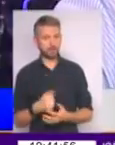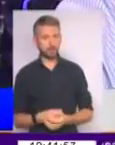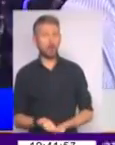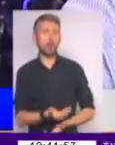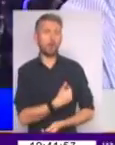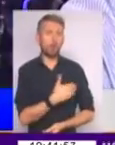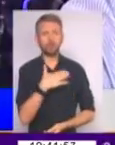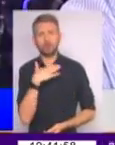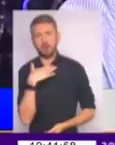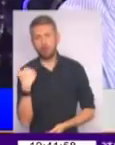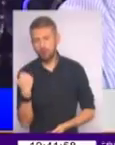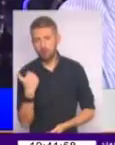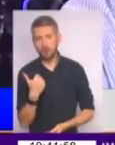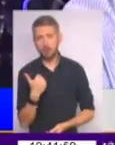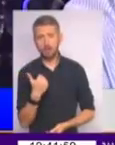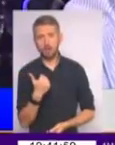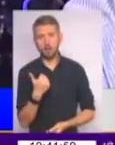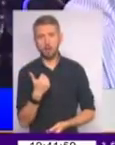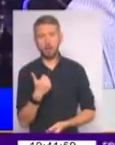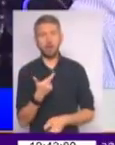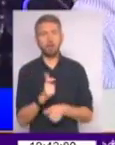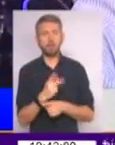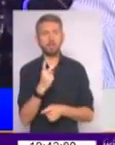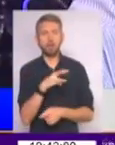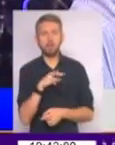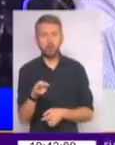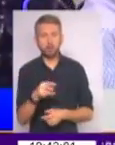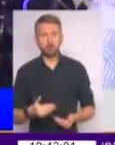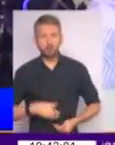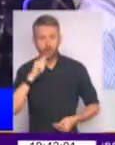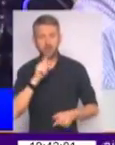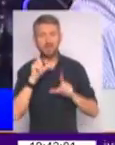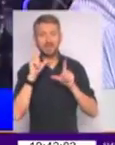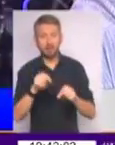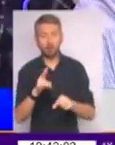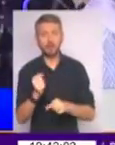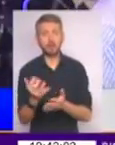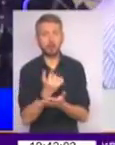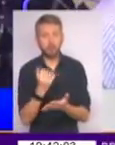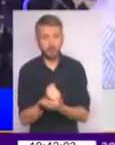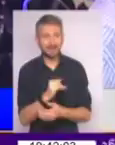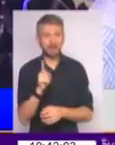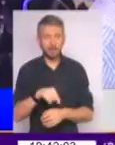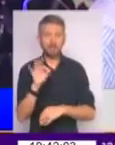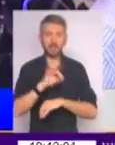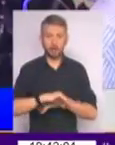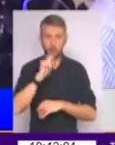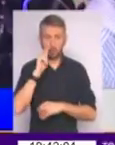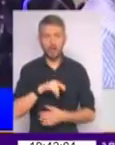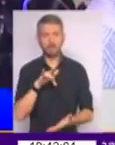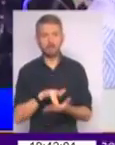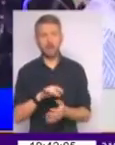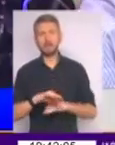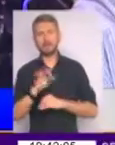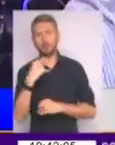Хочемо чи не хочемо цього, поверх 2 мільйони жителів України їдуть на заробітки, навіть із Західної України. А центральні, східні областя